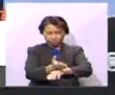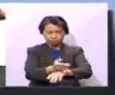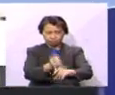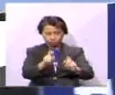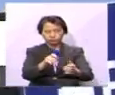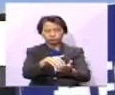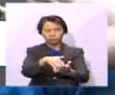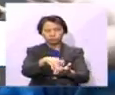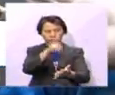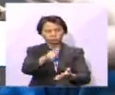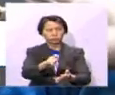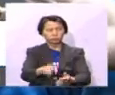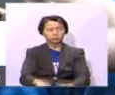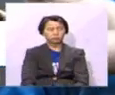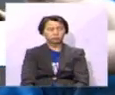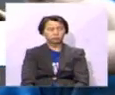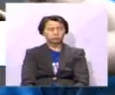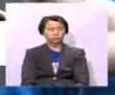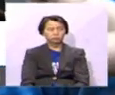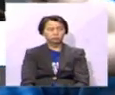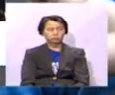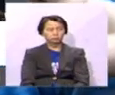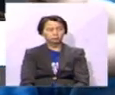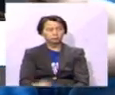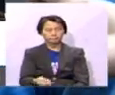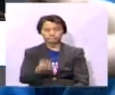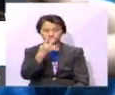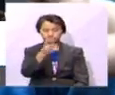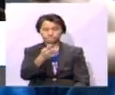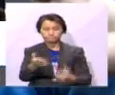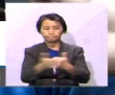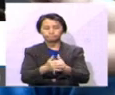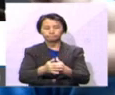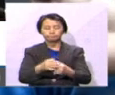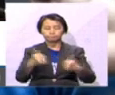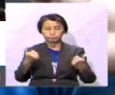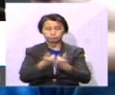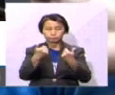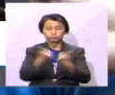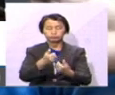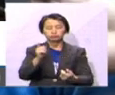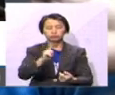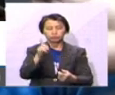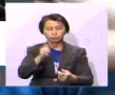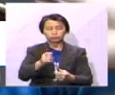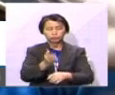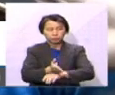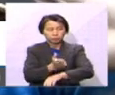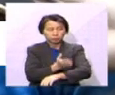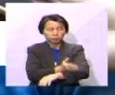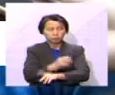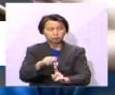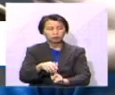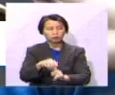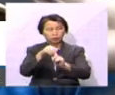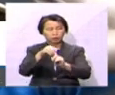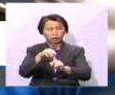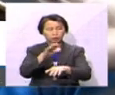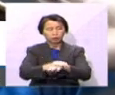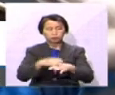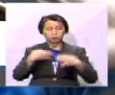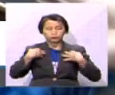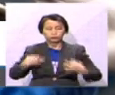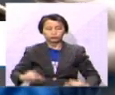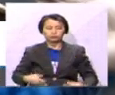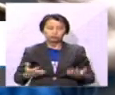beberapa kelemahan. We have to look back of this tournament and see where we need to improve, especially I think mostly on the physical